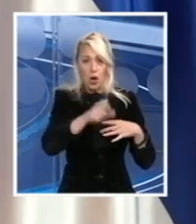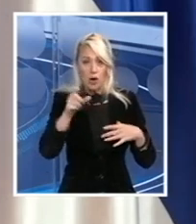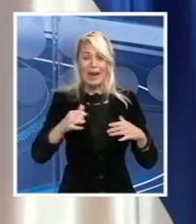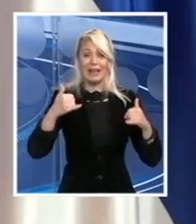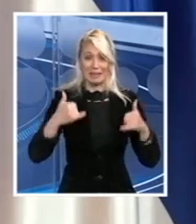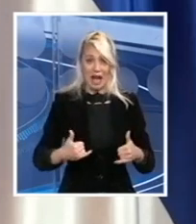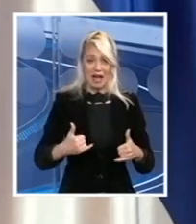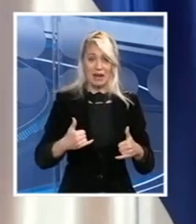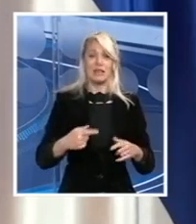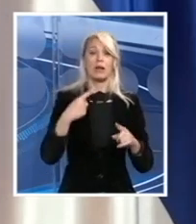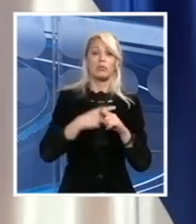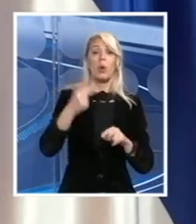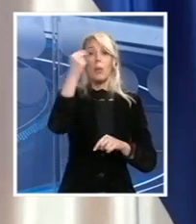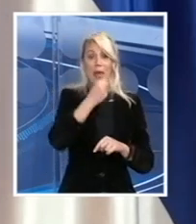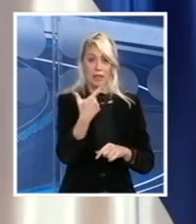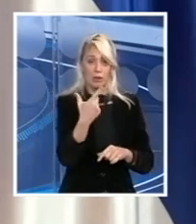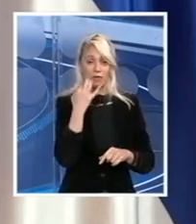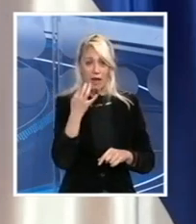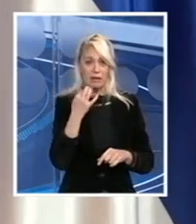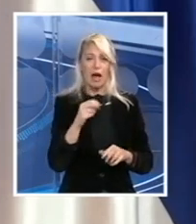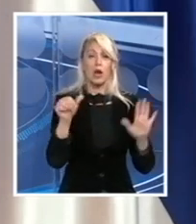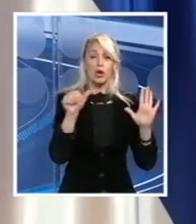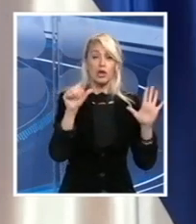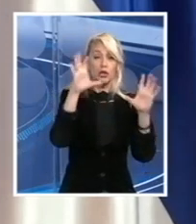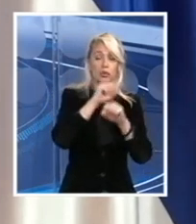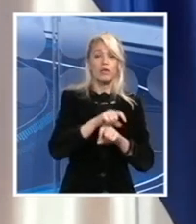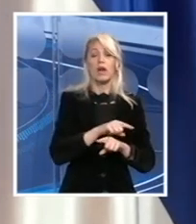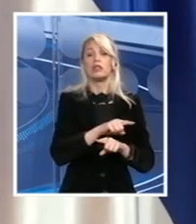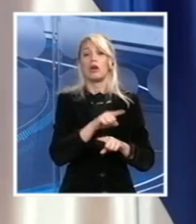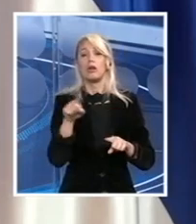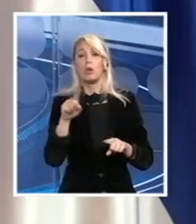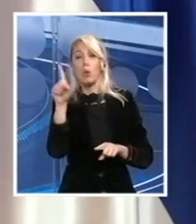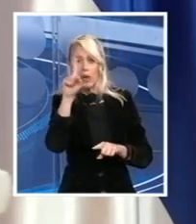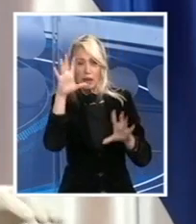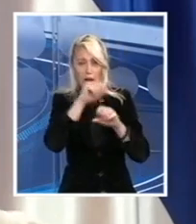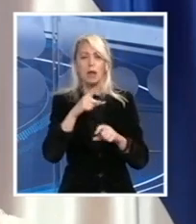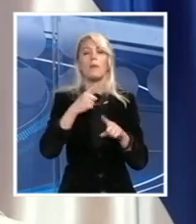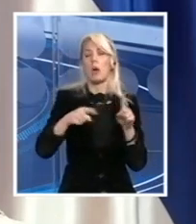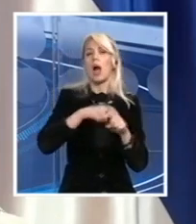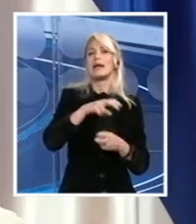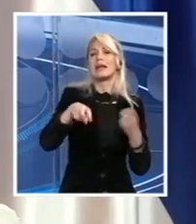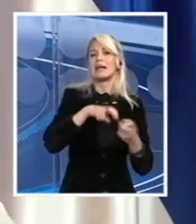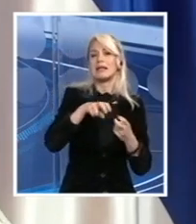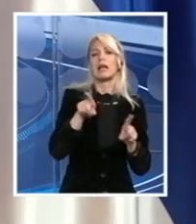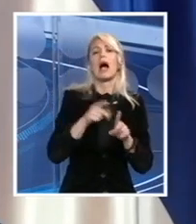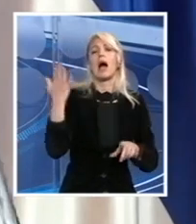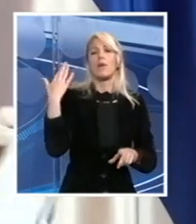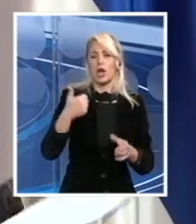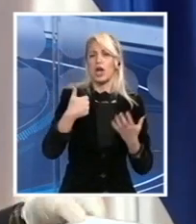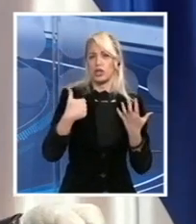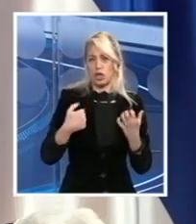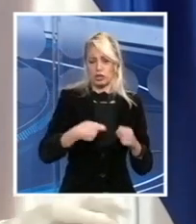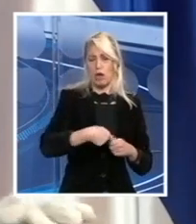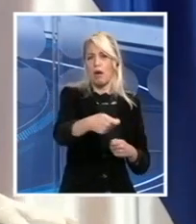i u nedelju od 18 do 1 čas ujutru da iskoriste svojih pola sata za šetnju ne dalje od 600 metara